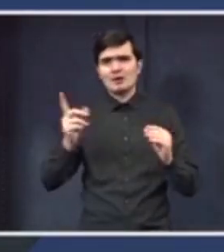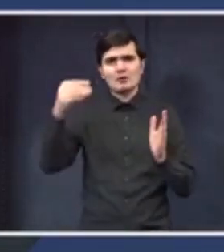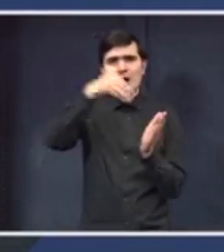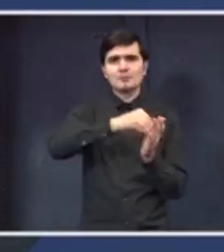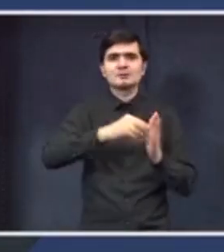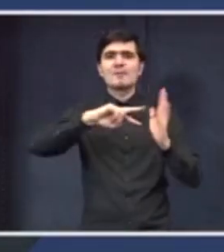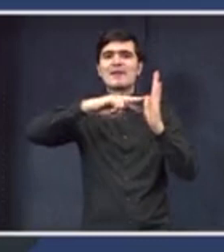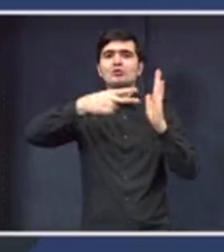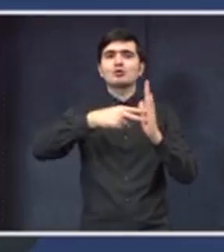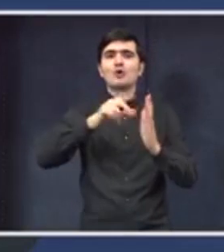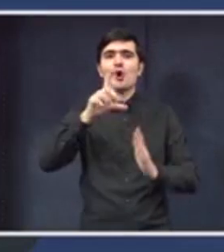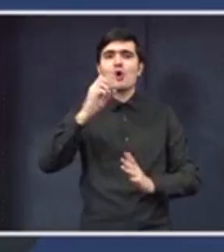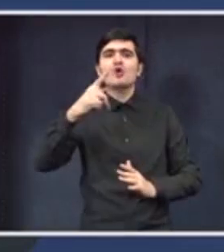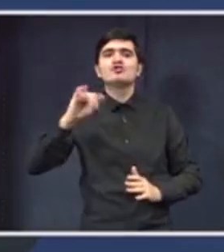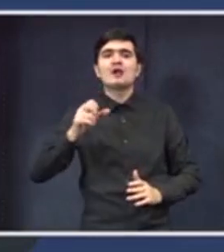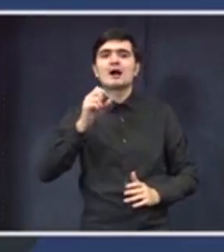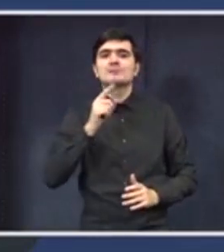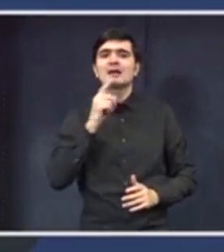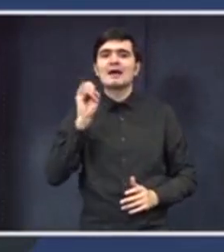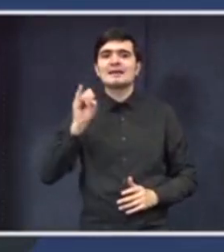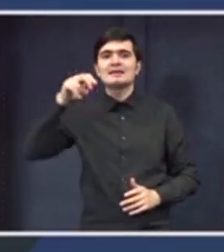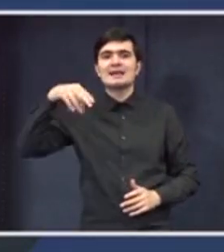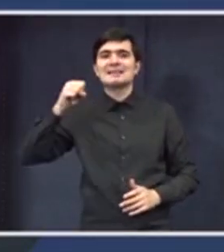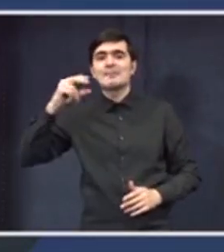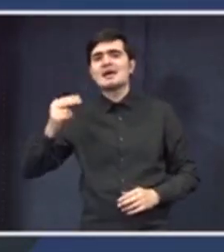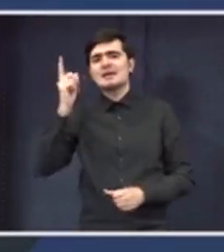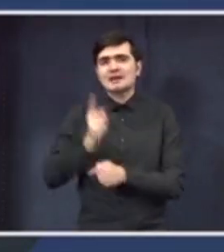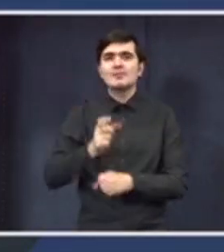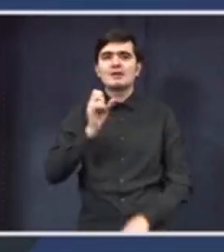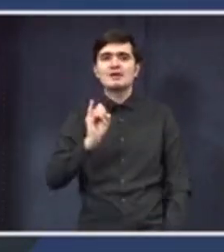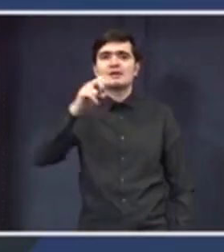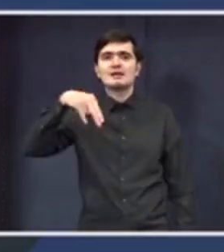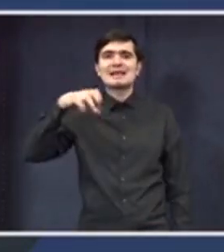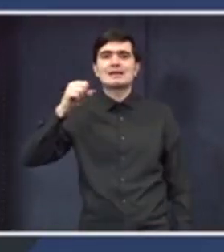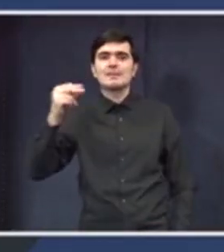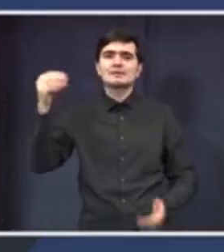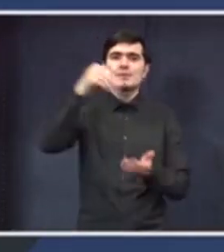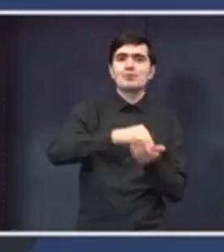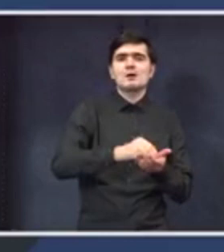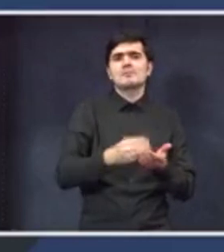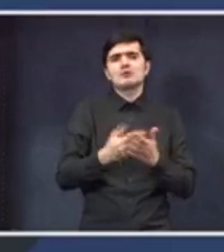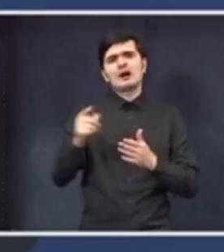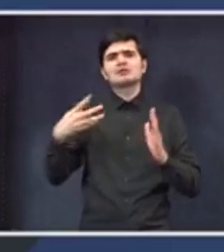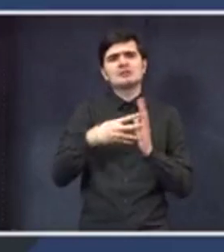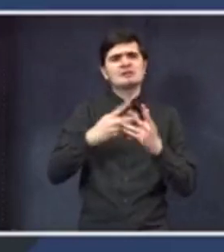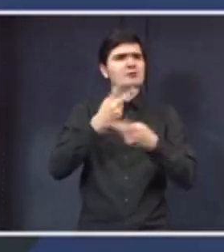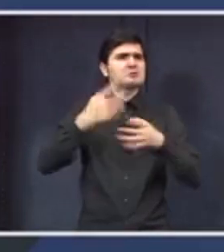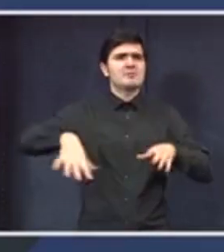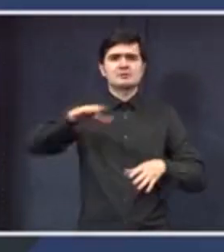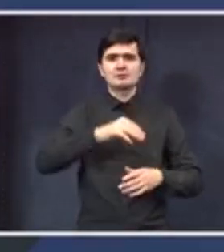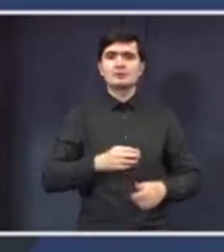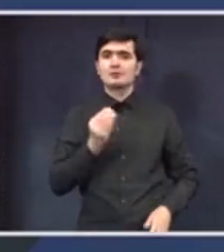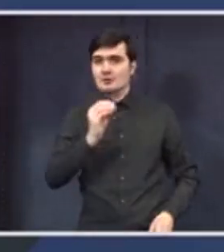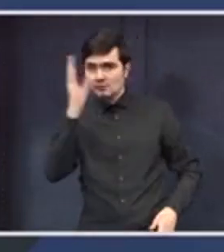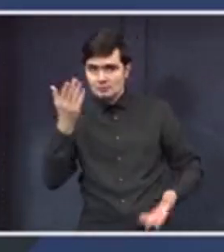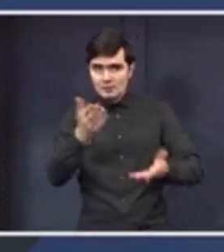INSP și aici cred că depinde INSP să le includă în metodologie. Ele sunt folosite cam peste tot în România. Marina Cioacă, România